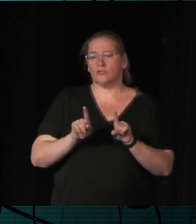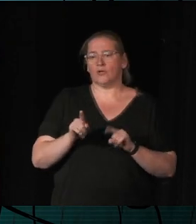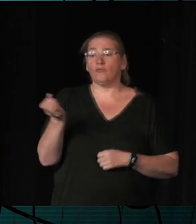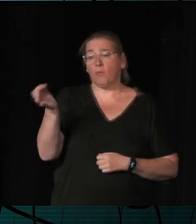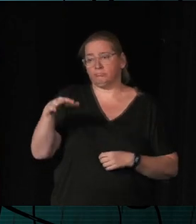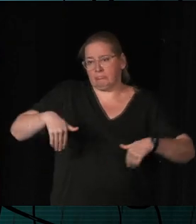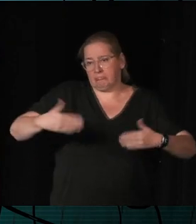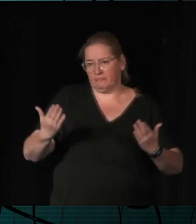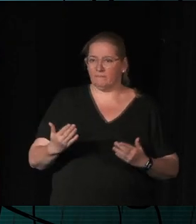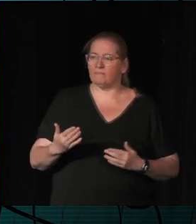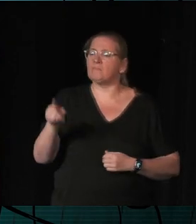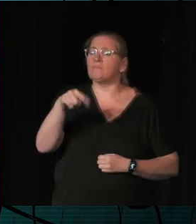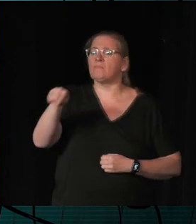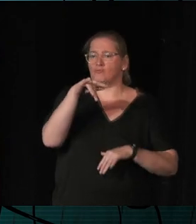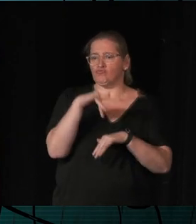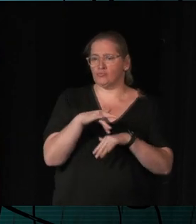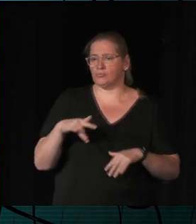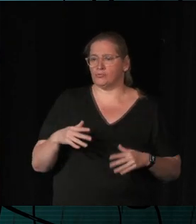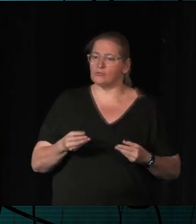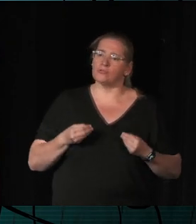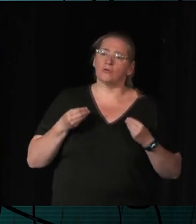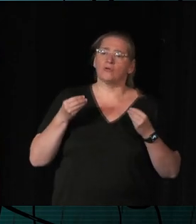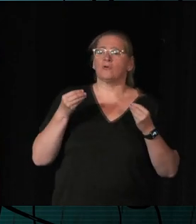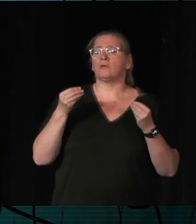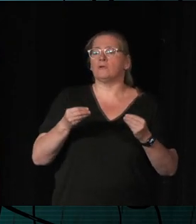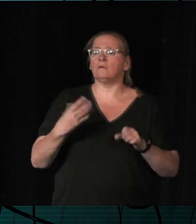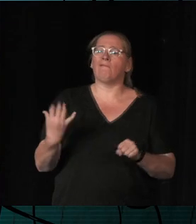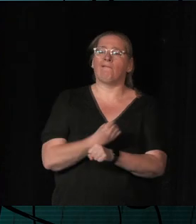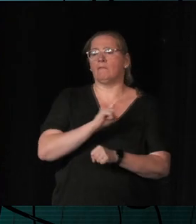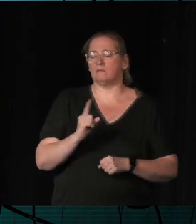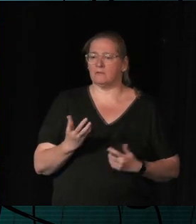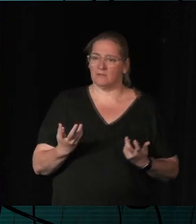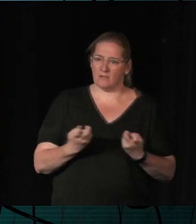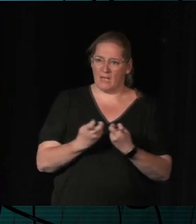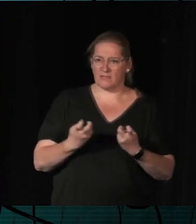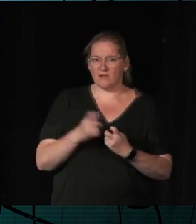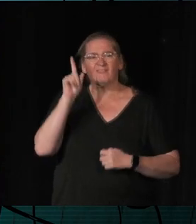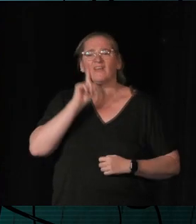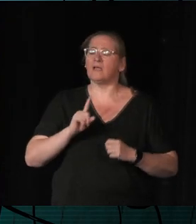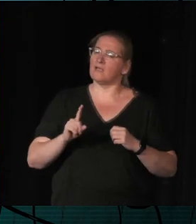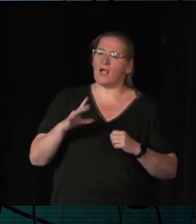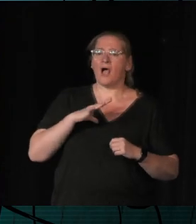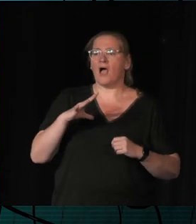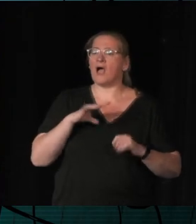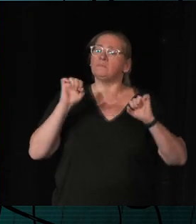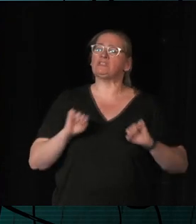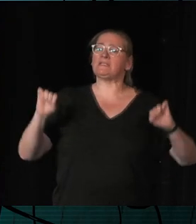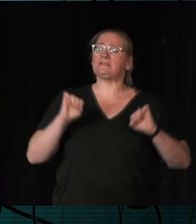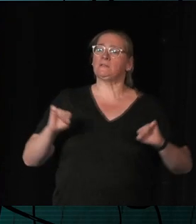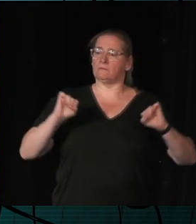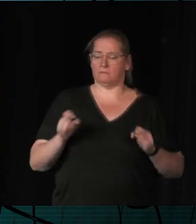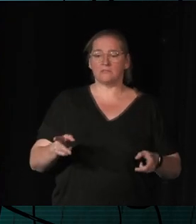comme exemple pour les personnes qui ont joué au jeu, ça spoile rien. Hein. Y a un moment, l'héroïne a une séance de gymnastique. Voilà, bon, bah, cette séquence